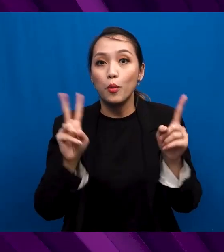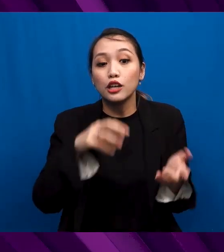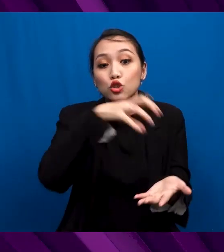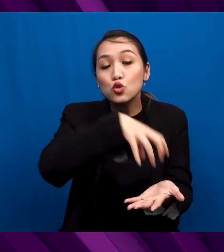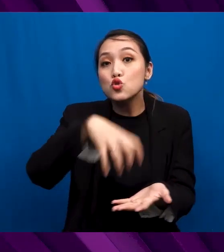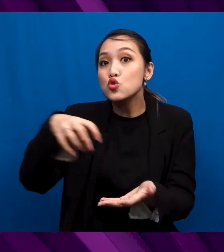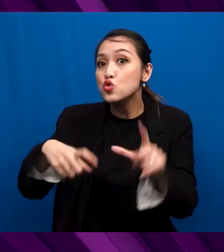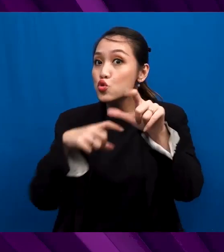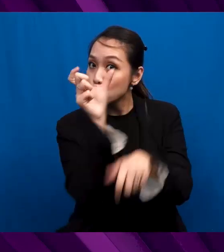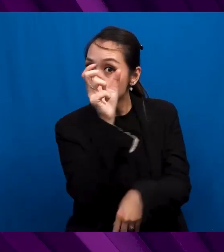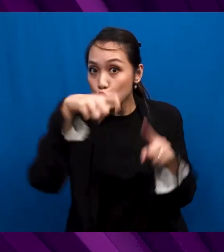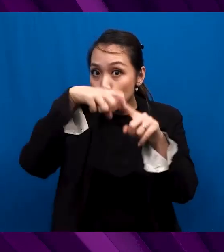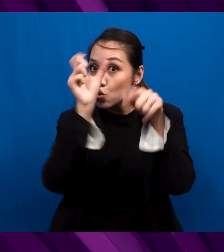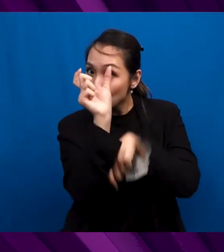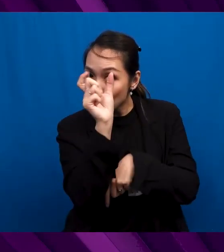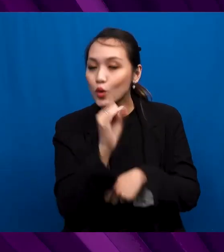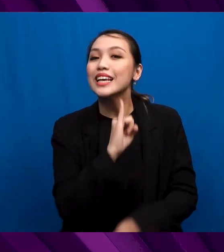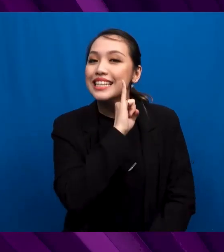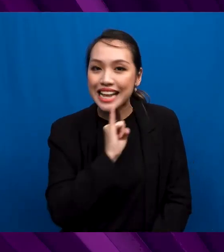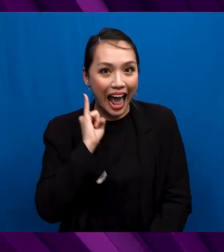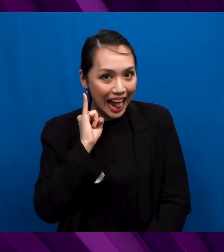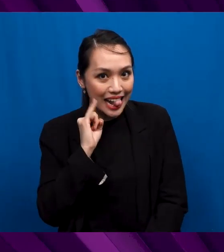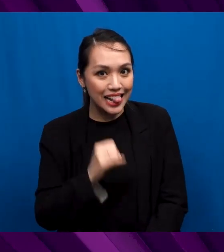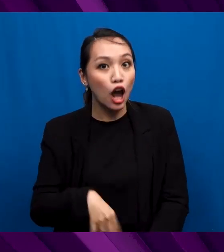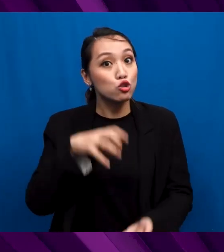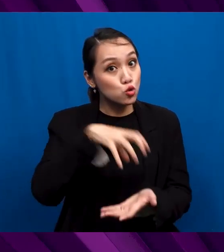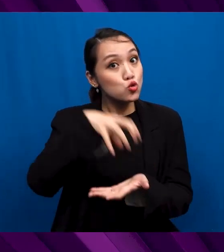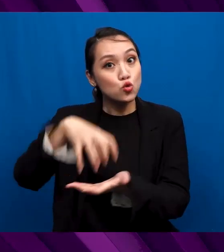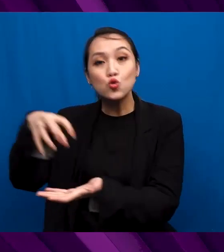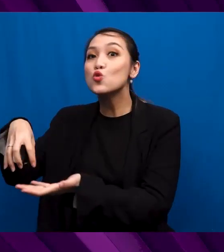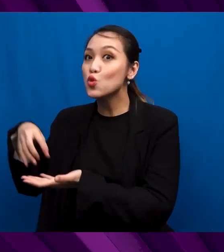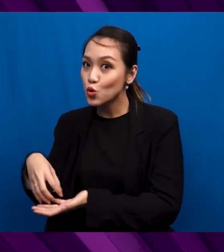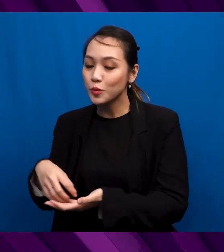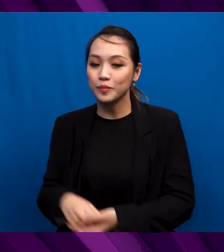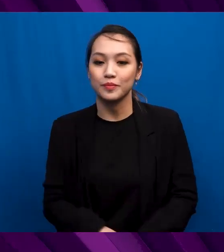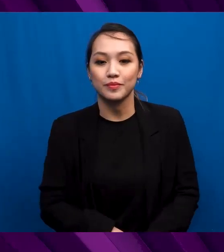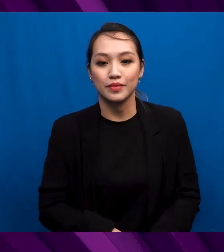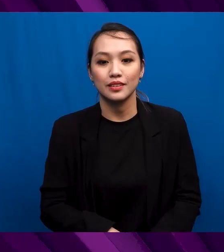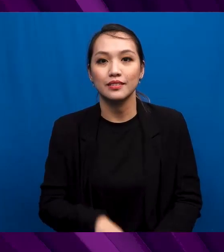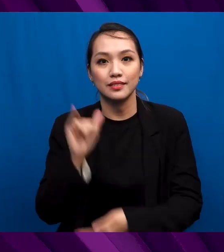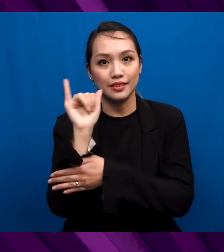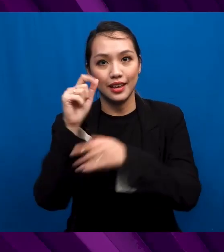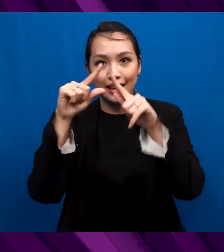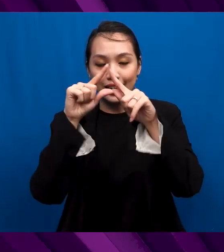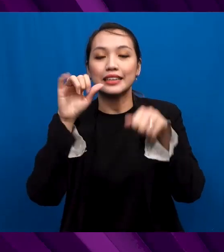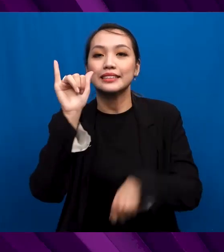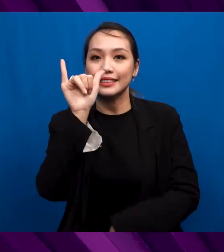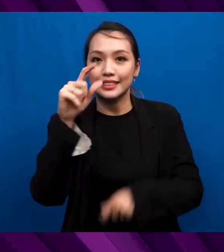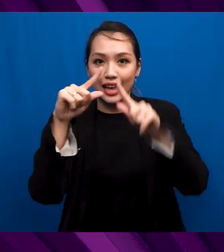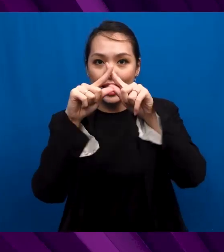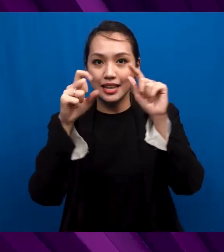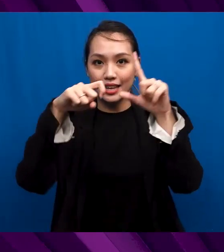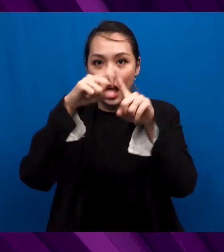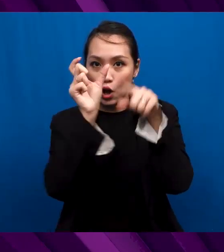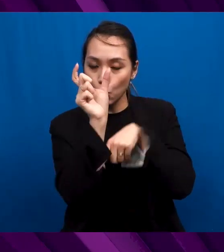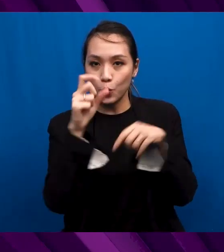kedua minggu depan. Yakub punya 12 anak putra, anak laki-laki. Hari